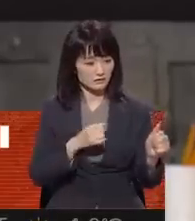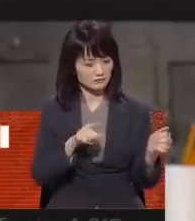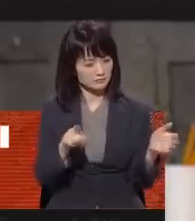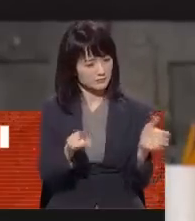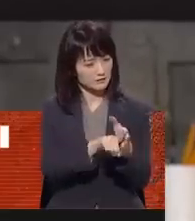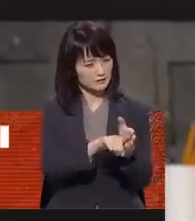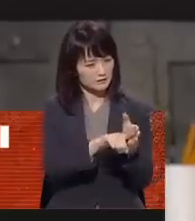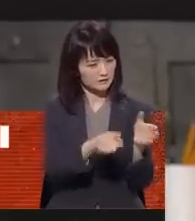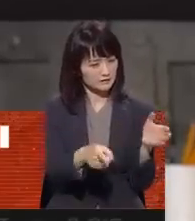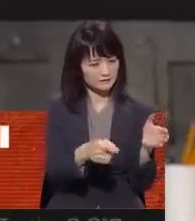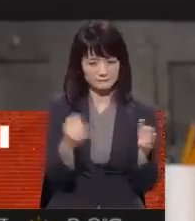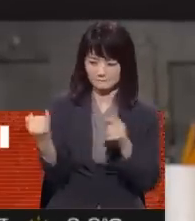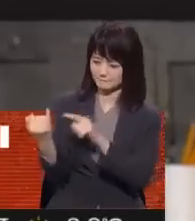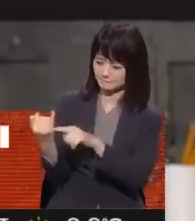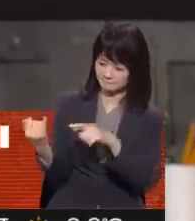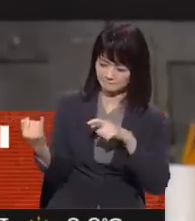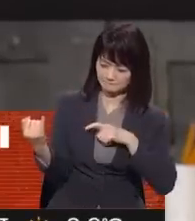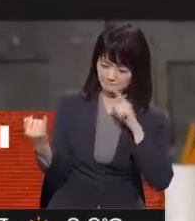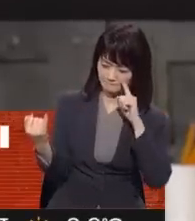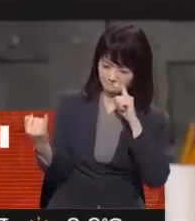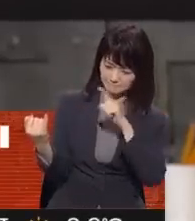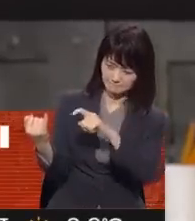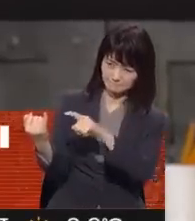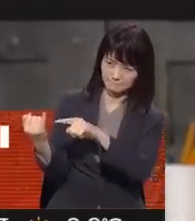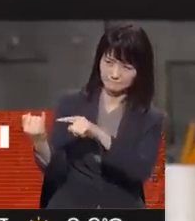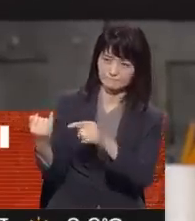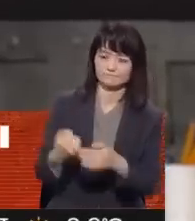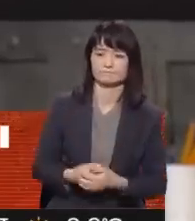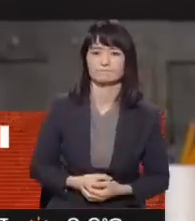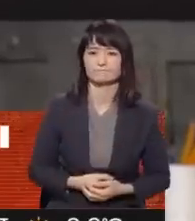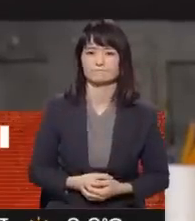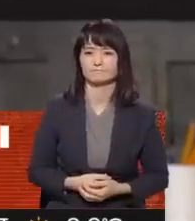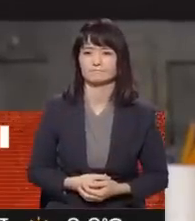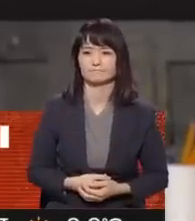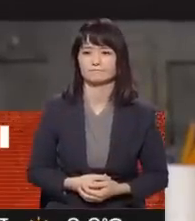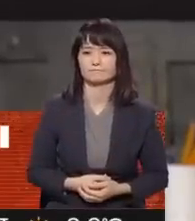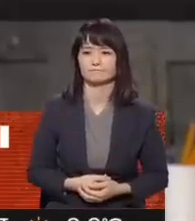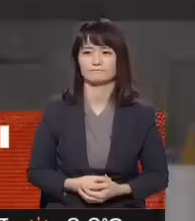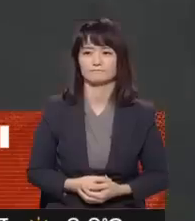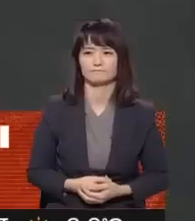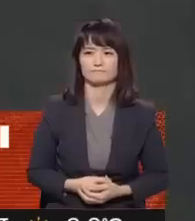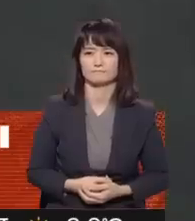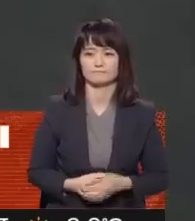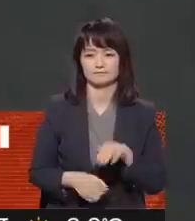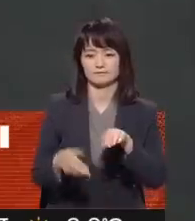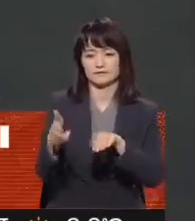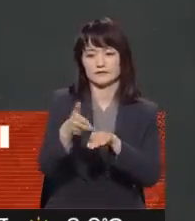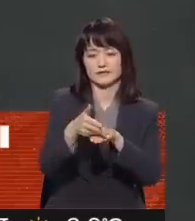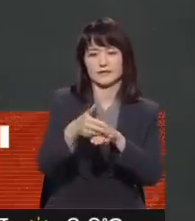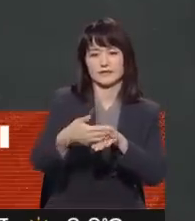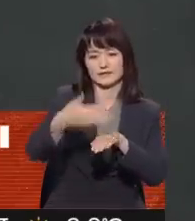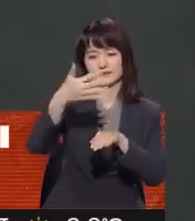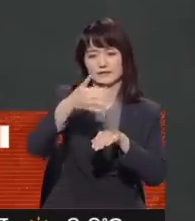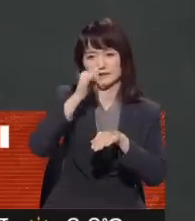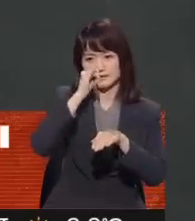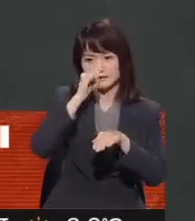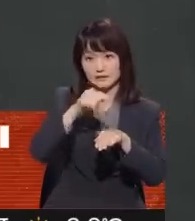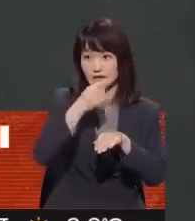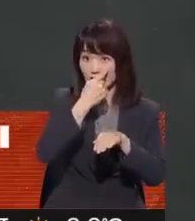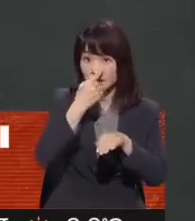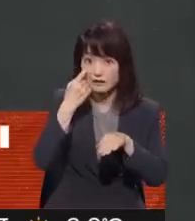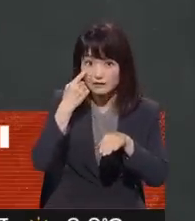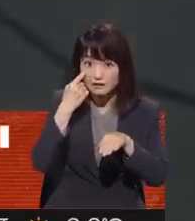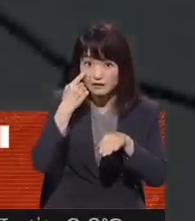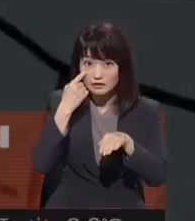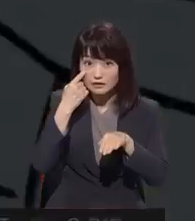어 이것 봐라 수상하다 싶어가지고 차량이 보면 뭐가 있습니까 블랙박스가 있는 거예요 블랙박스를 이렇게